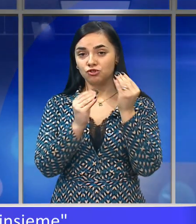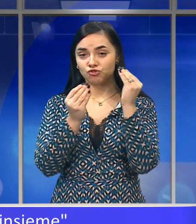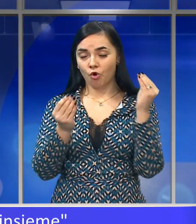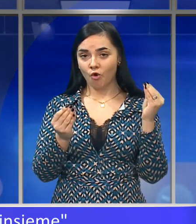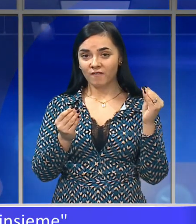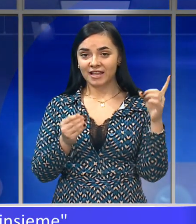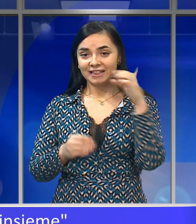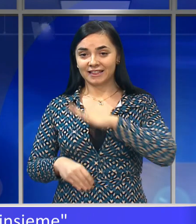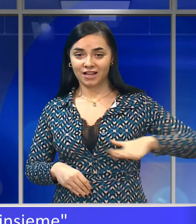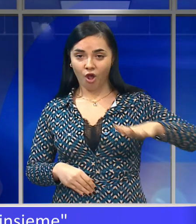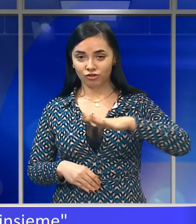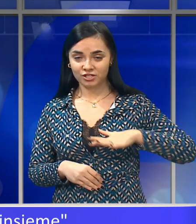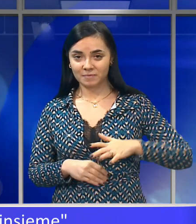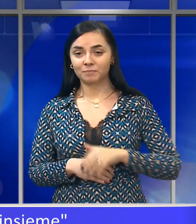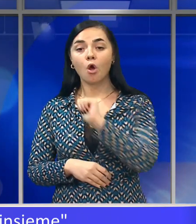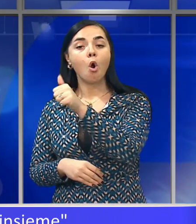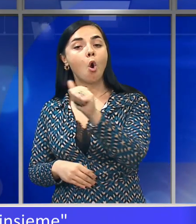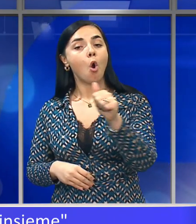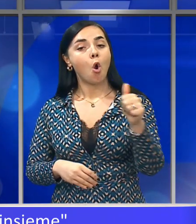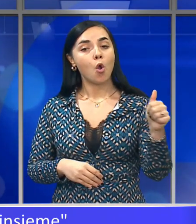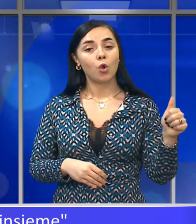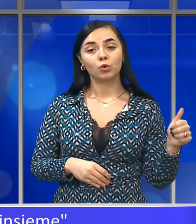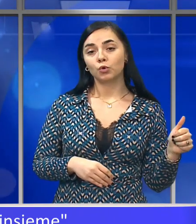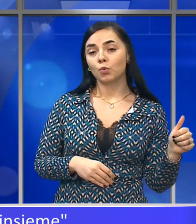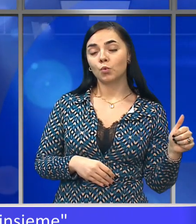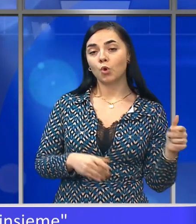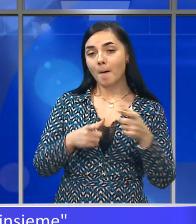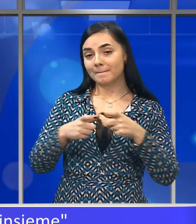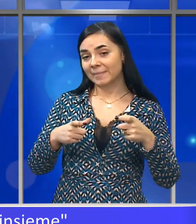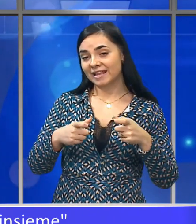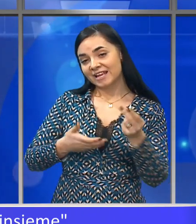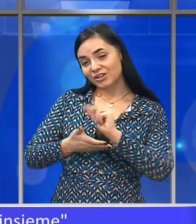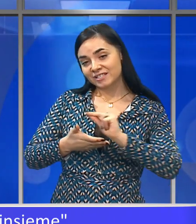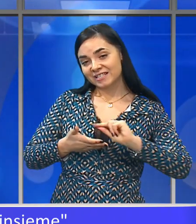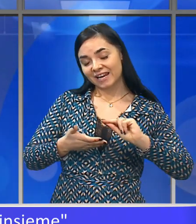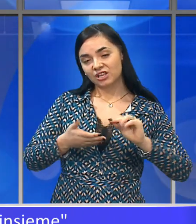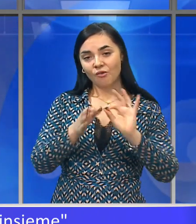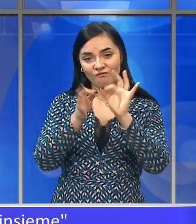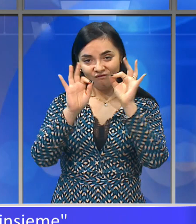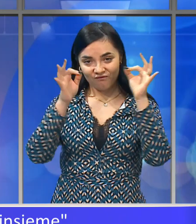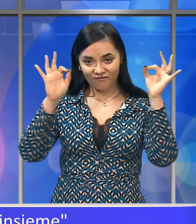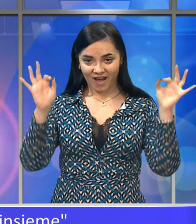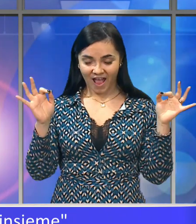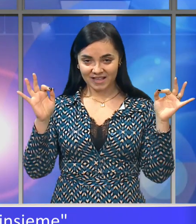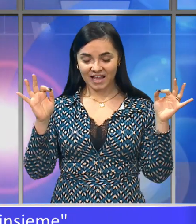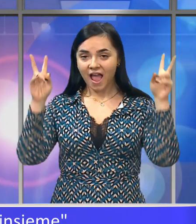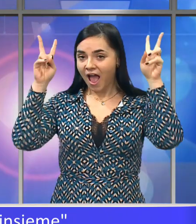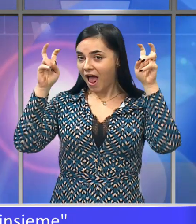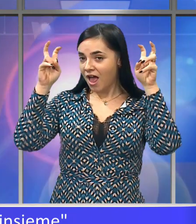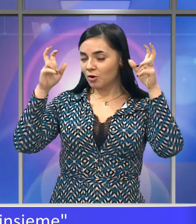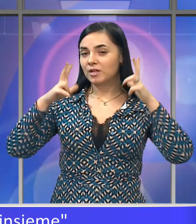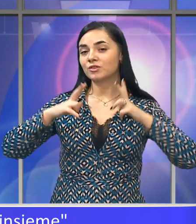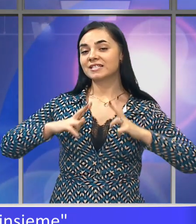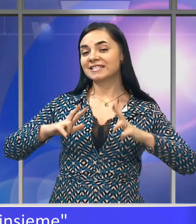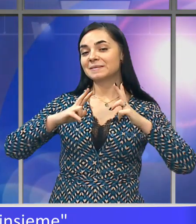giovani ogni partecipante ha scritto su un cartoncino una frase